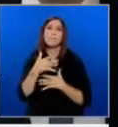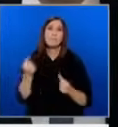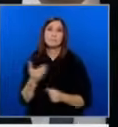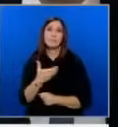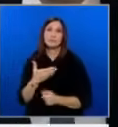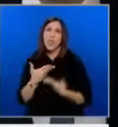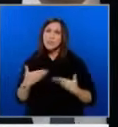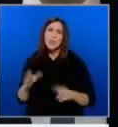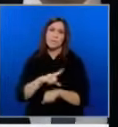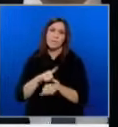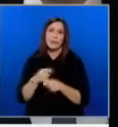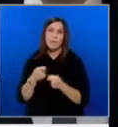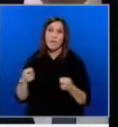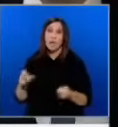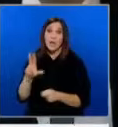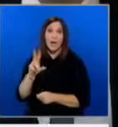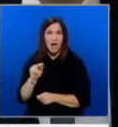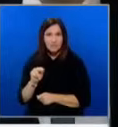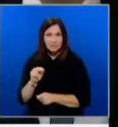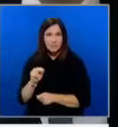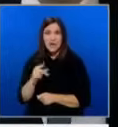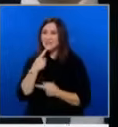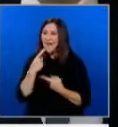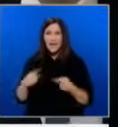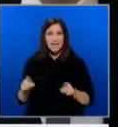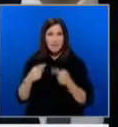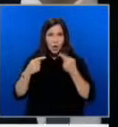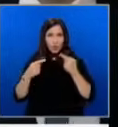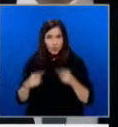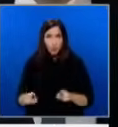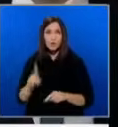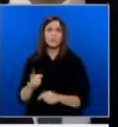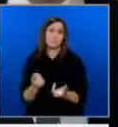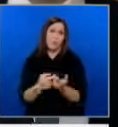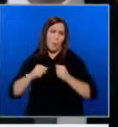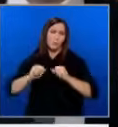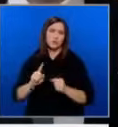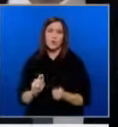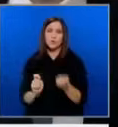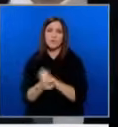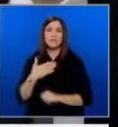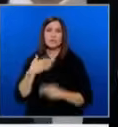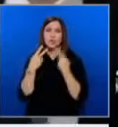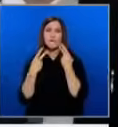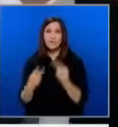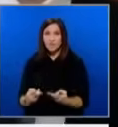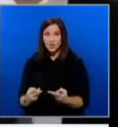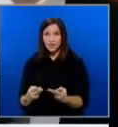Пеевски. Ние още по време на кампанията казахме, и за разлика от други, които много бързо могат да променят своите